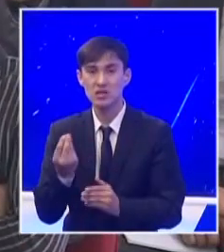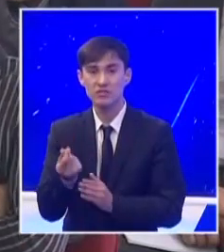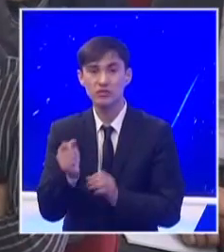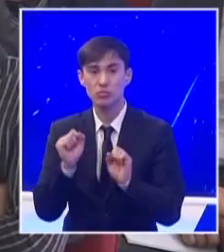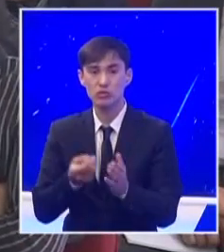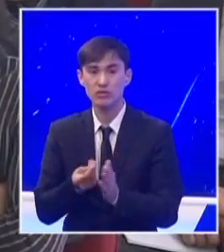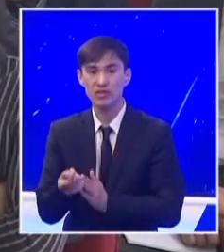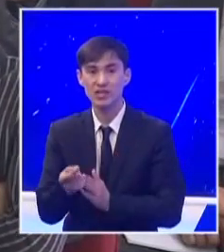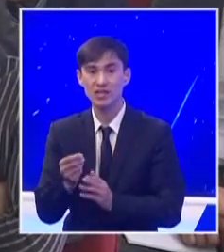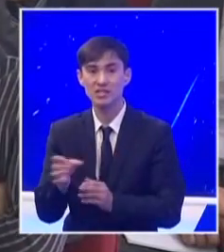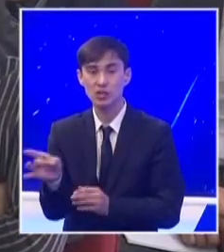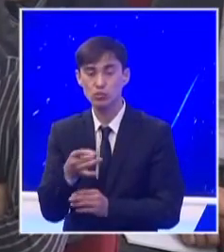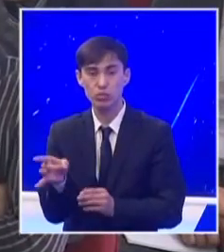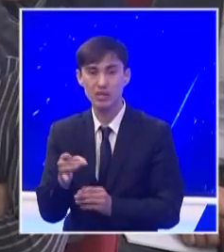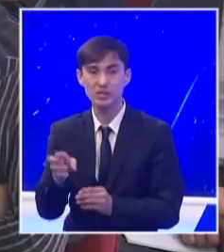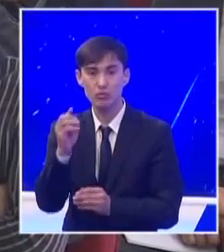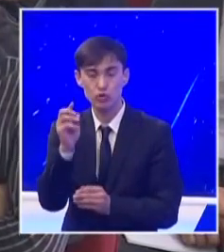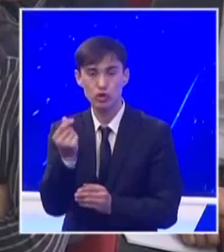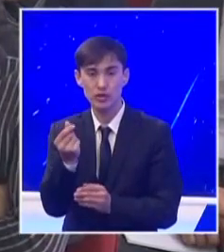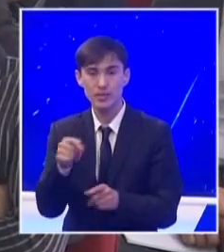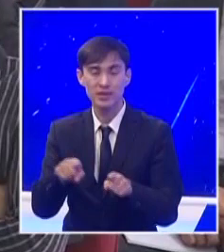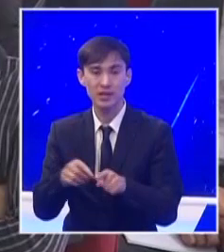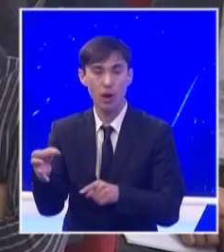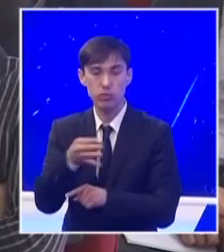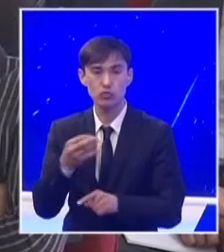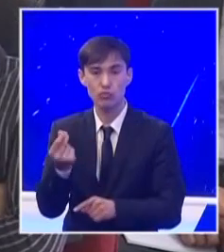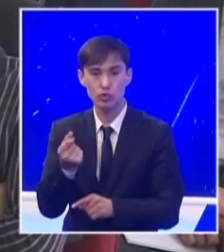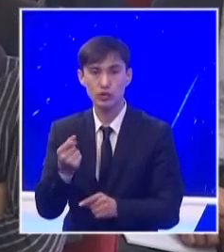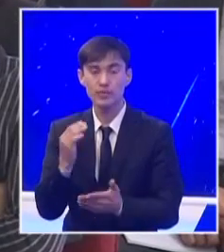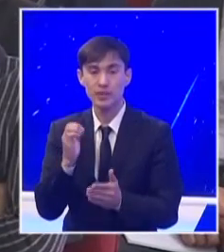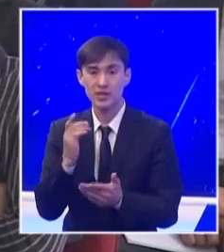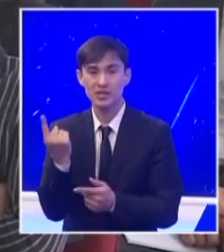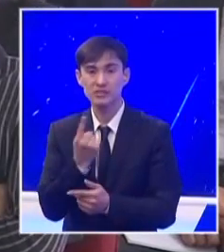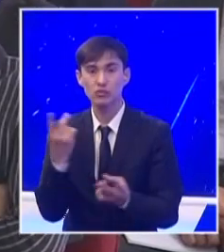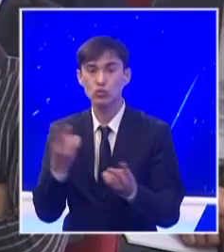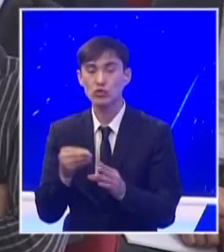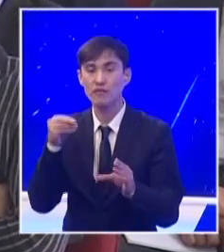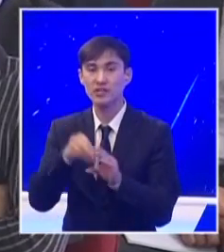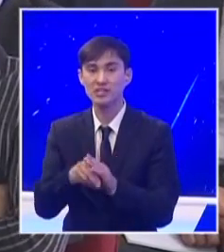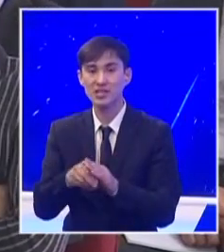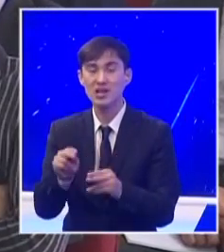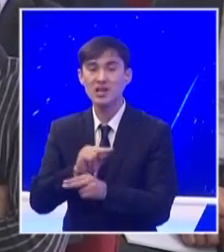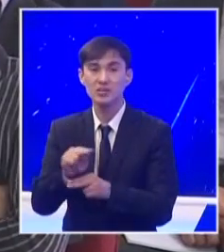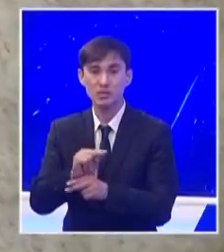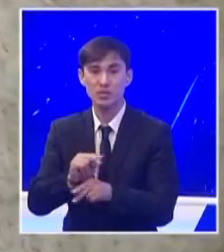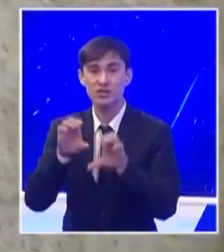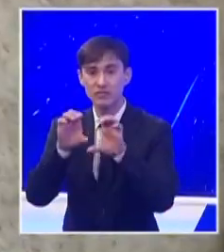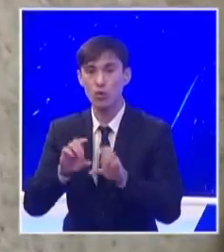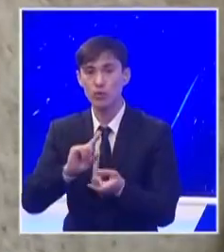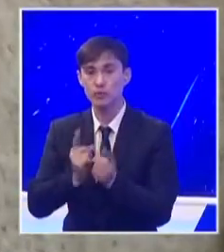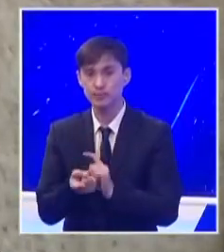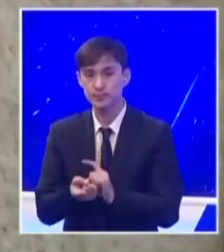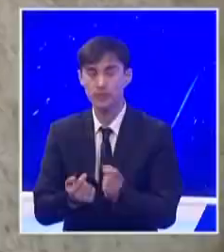как из республиканского бюджета, так и из областного. Единственное, нужно внести некоторые изменения в закон.